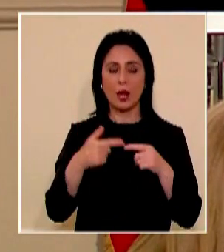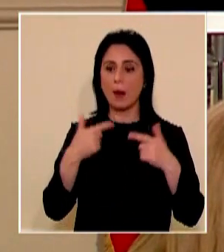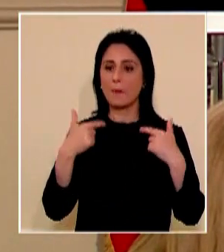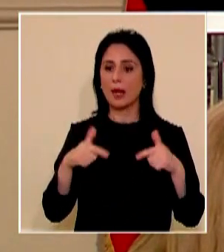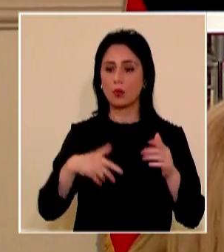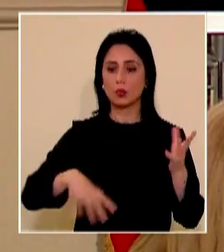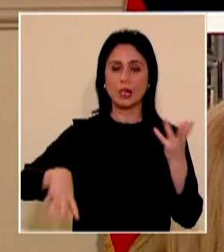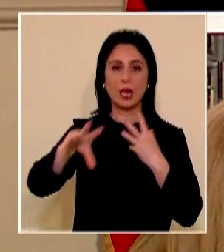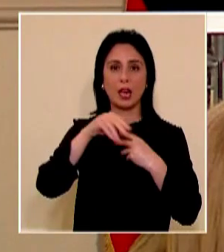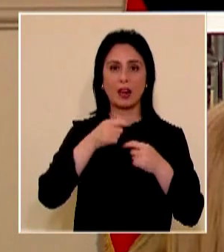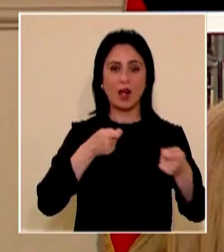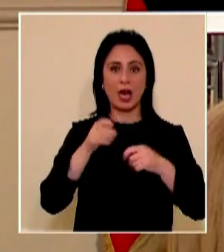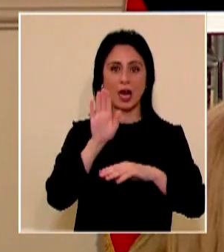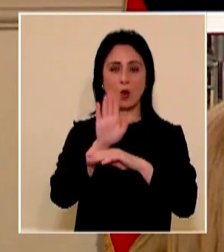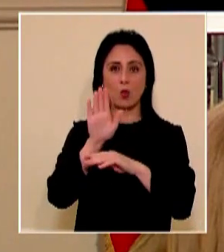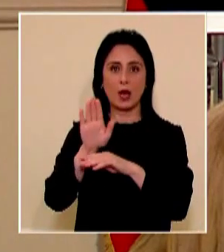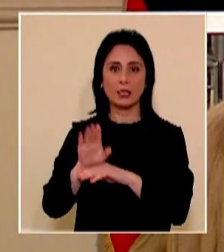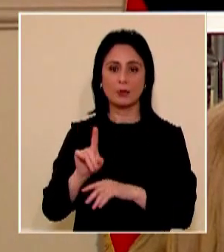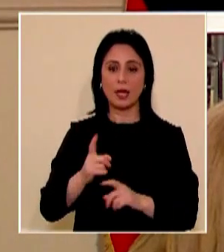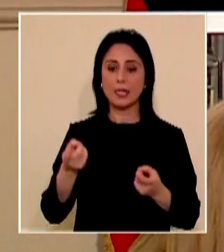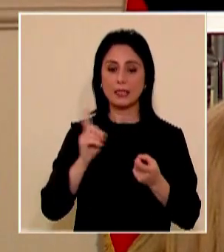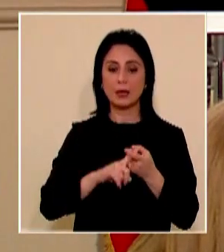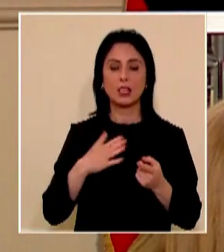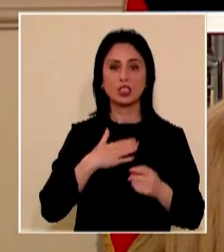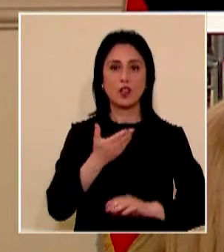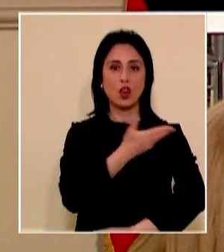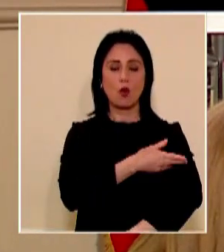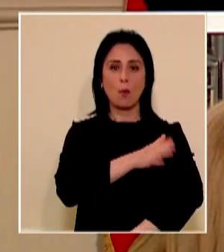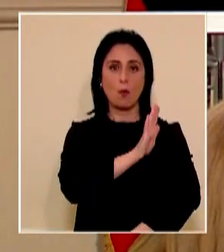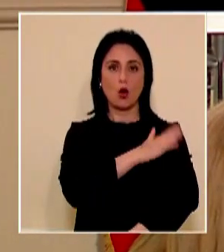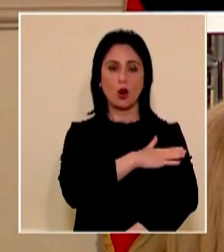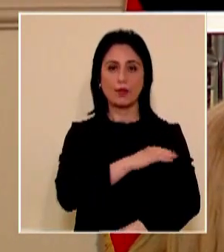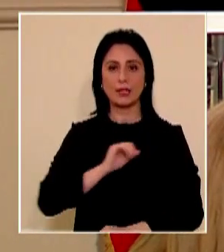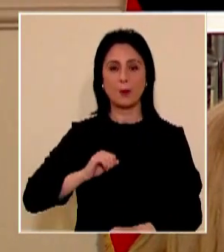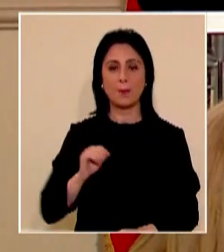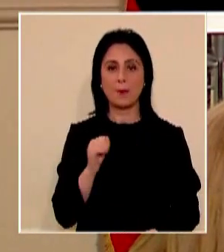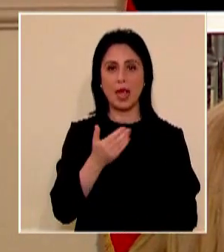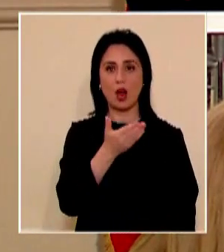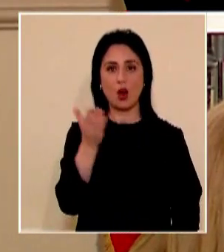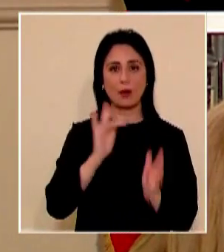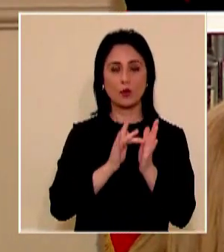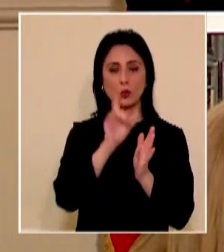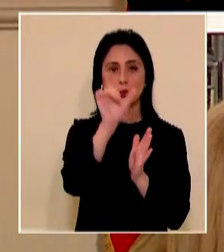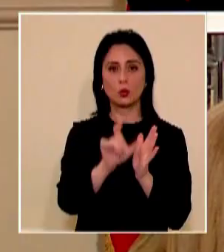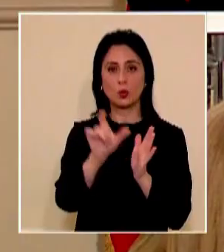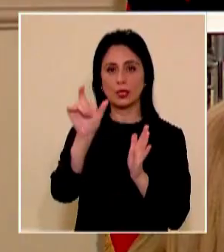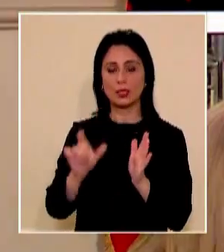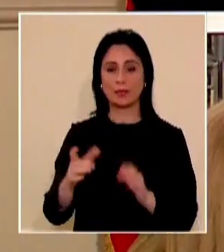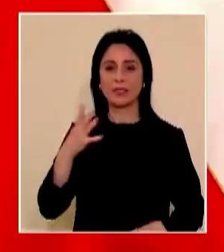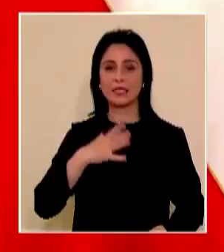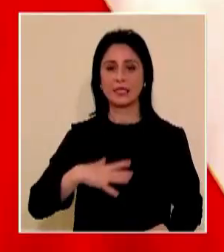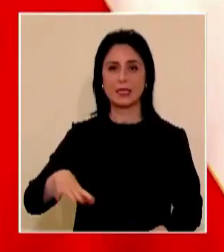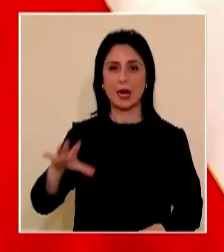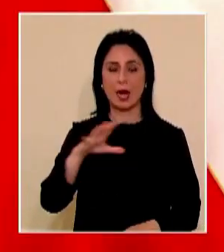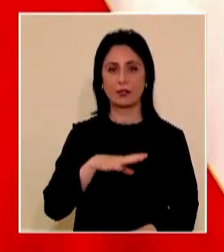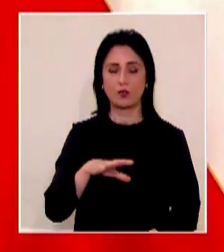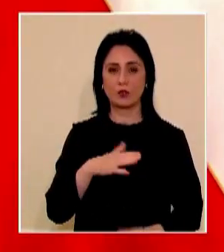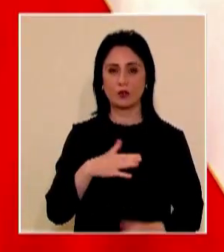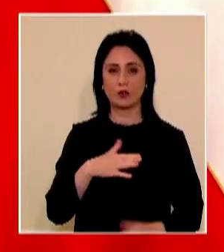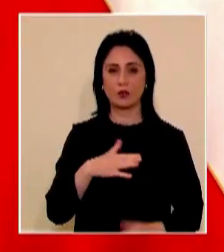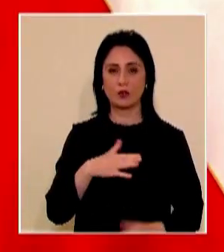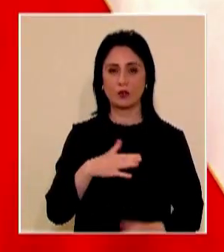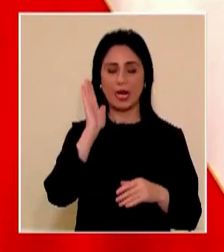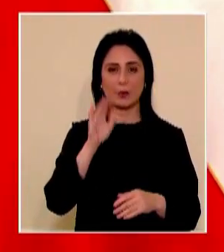relacji. Sezon letni, staramy się მეგობრებს და ტურისტებს საქართველოს